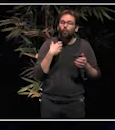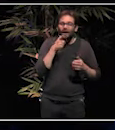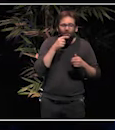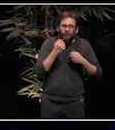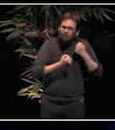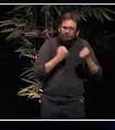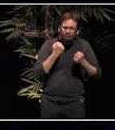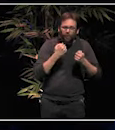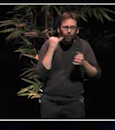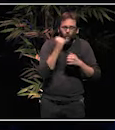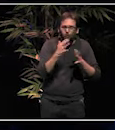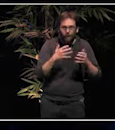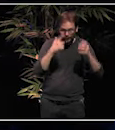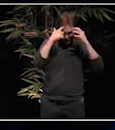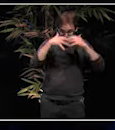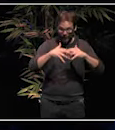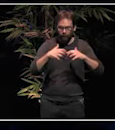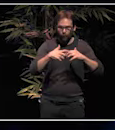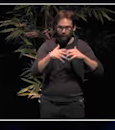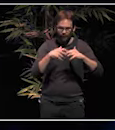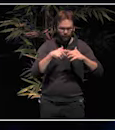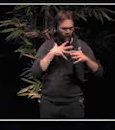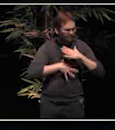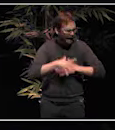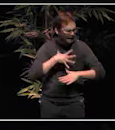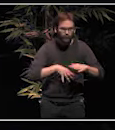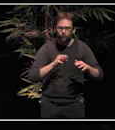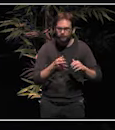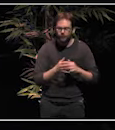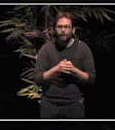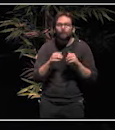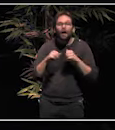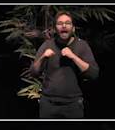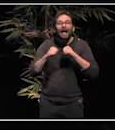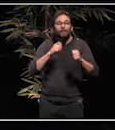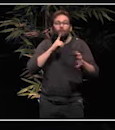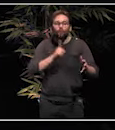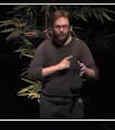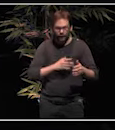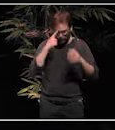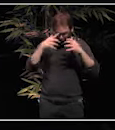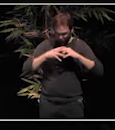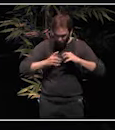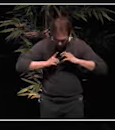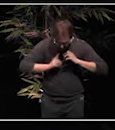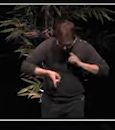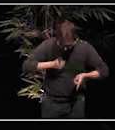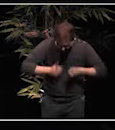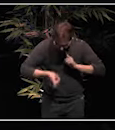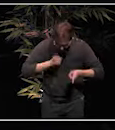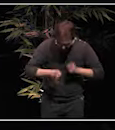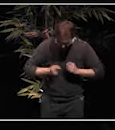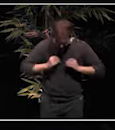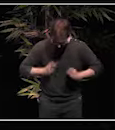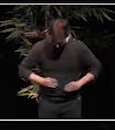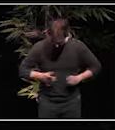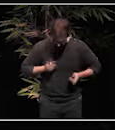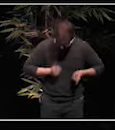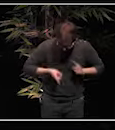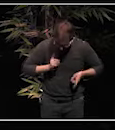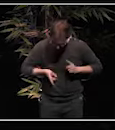le cerveau, le système nerveux central. Et donc l'activation volontaire, c'est la capacité du cerveau à commander ses muscles, à envoyer des influx nerveux aux